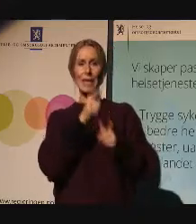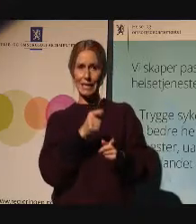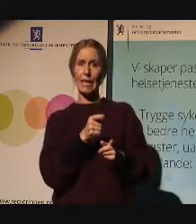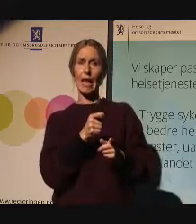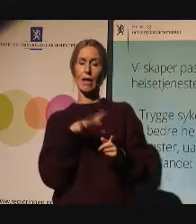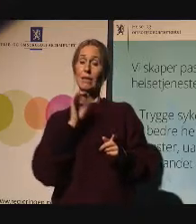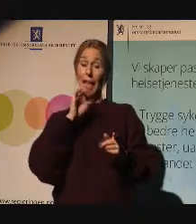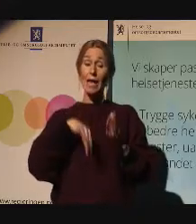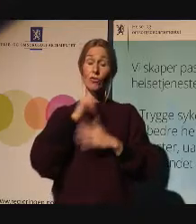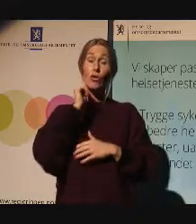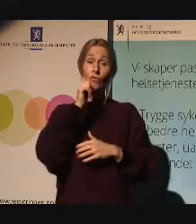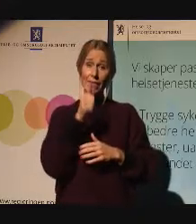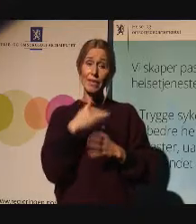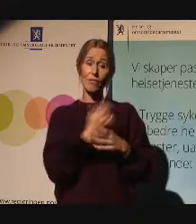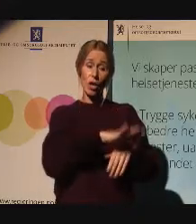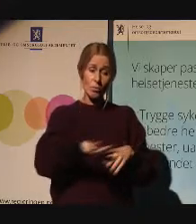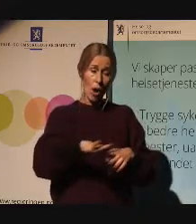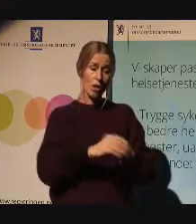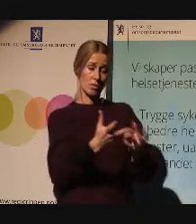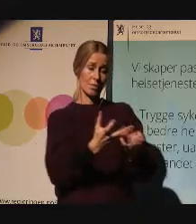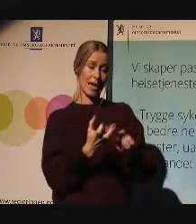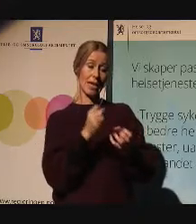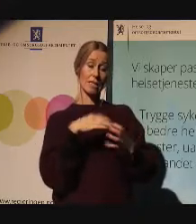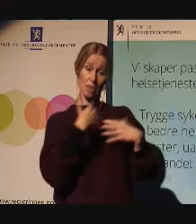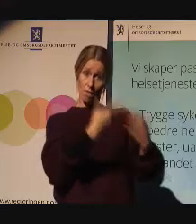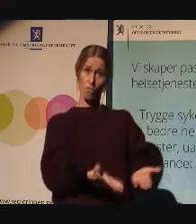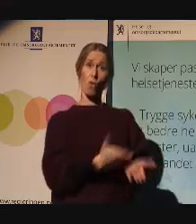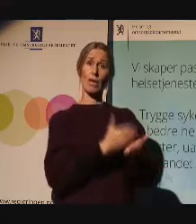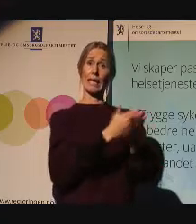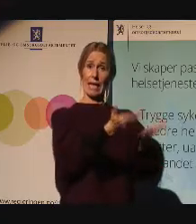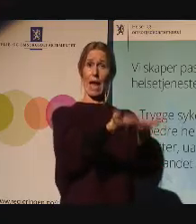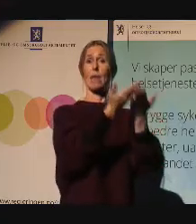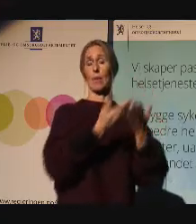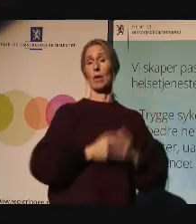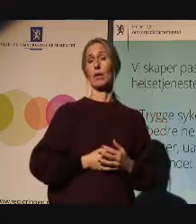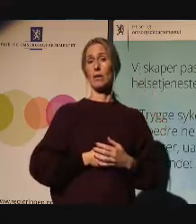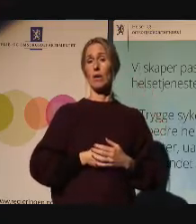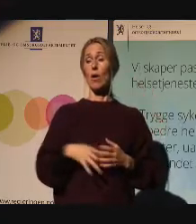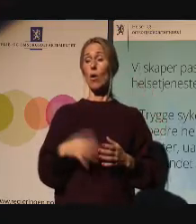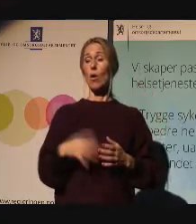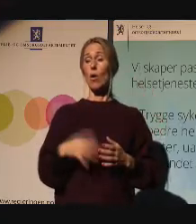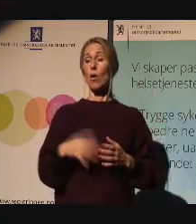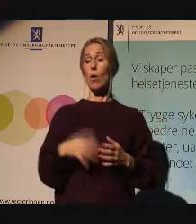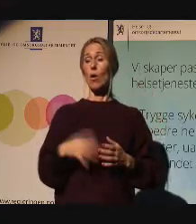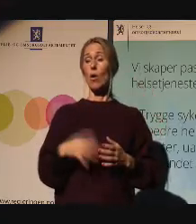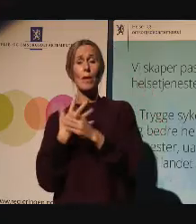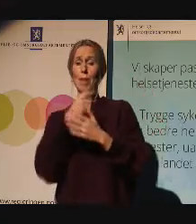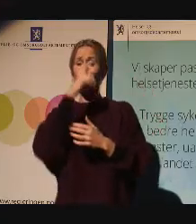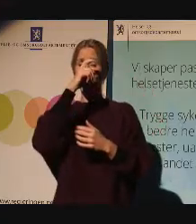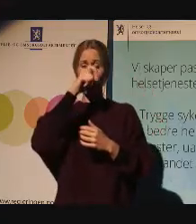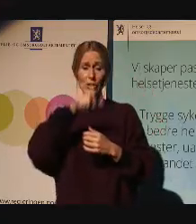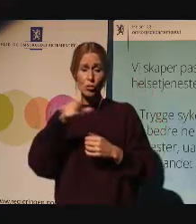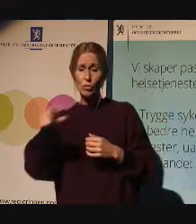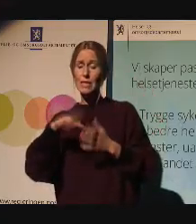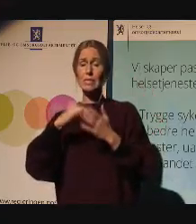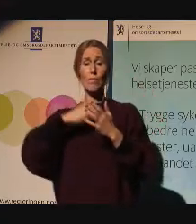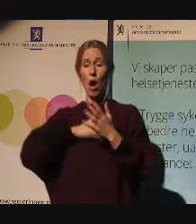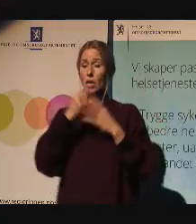helt nødvendig for at barn som trenger det skal få rett hjelp. Og når vi jobber med mennesker som har